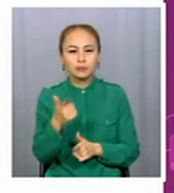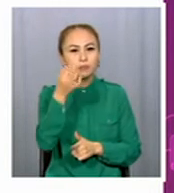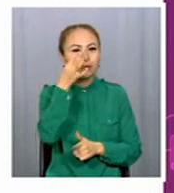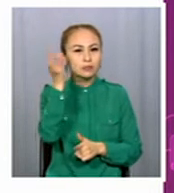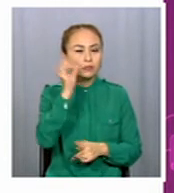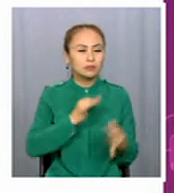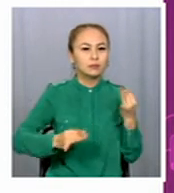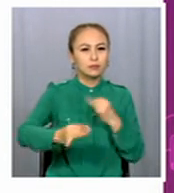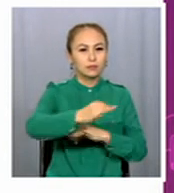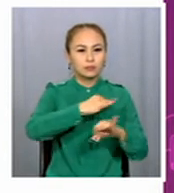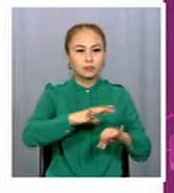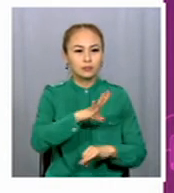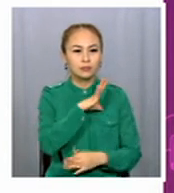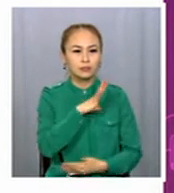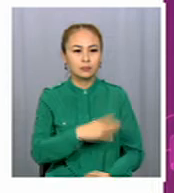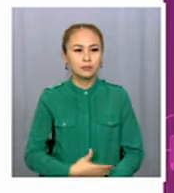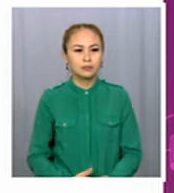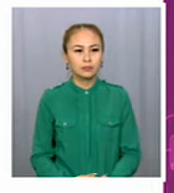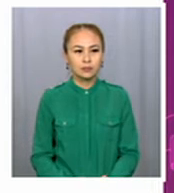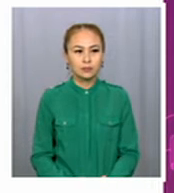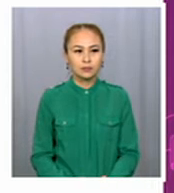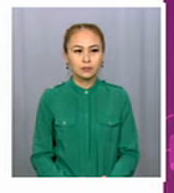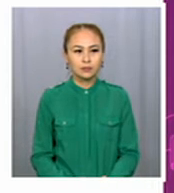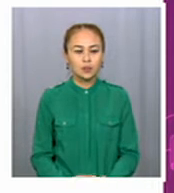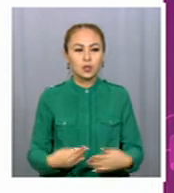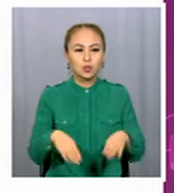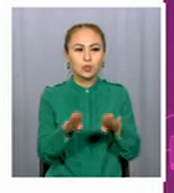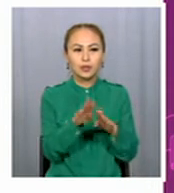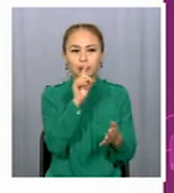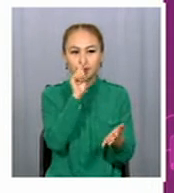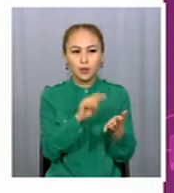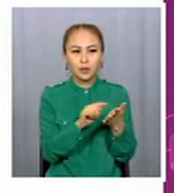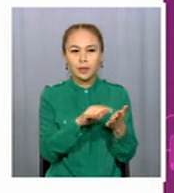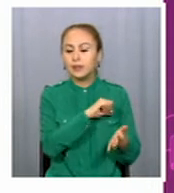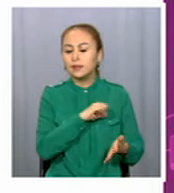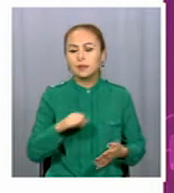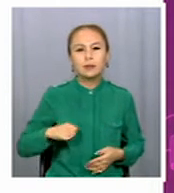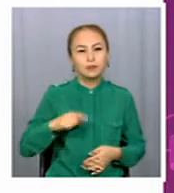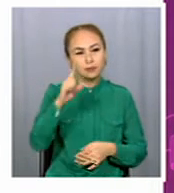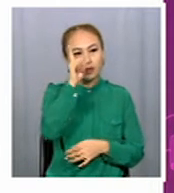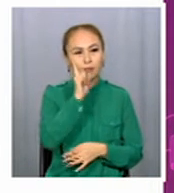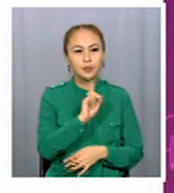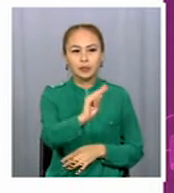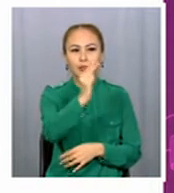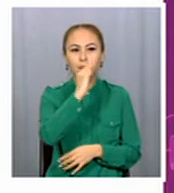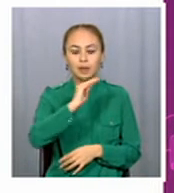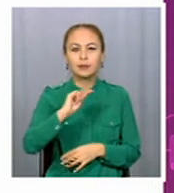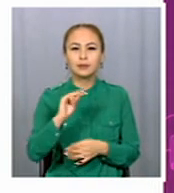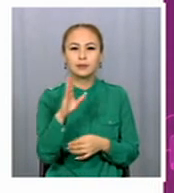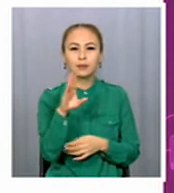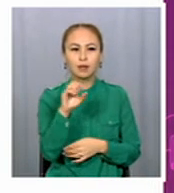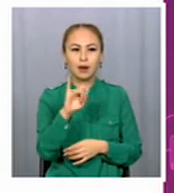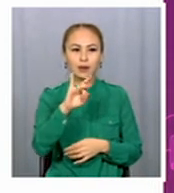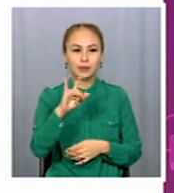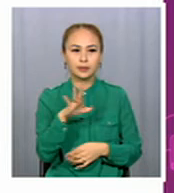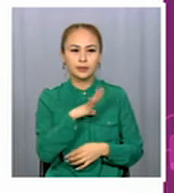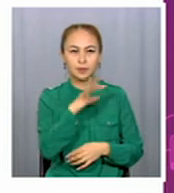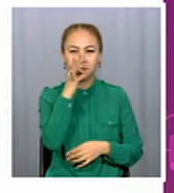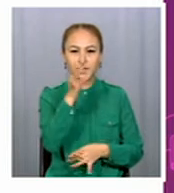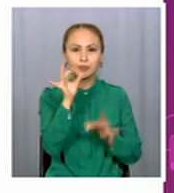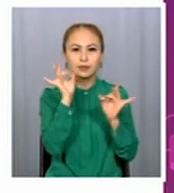екенін талқылапты. Сонда тауық. Ең дәмді тамақ тары депті